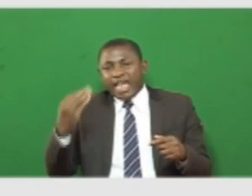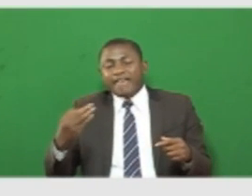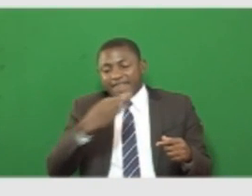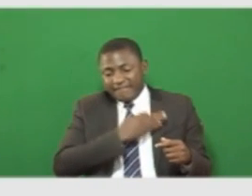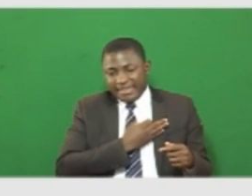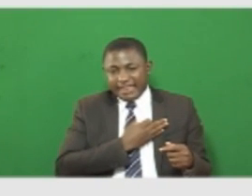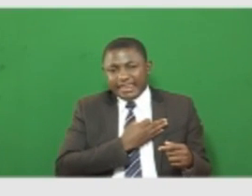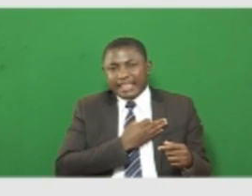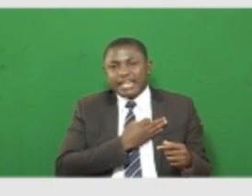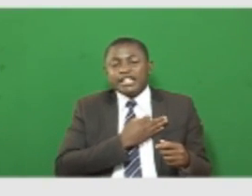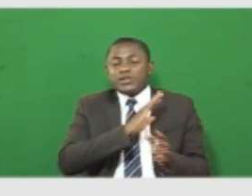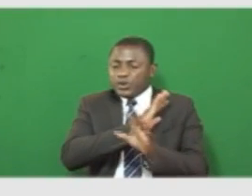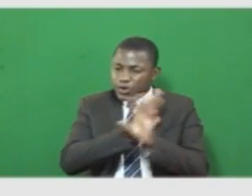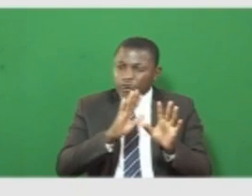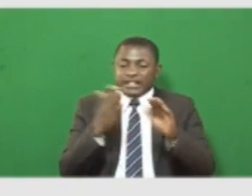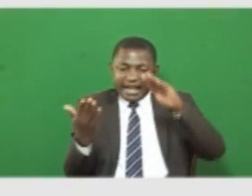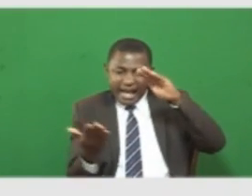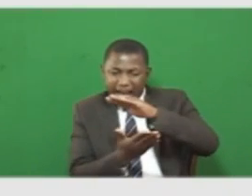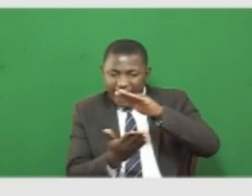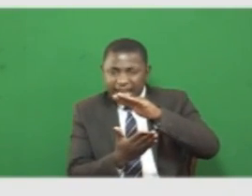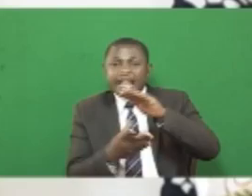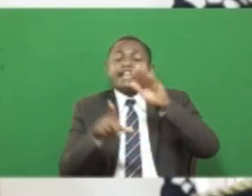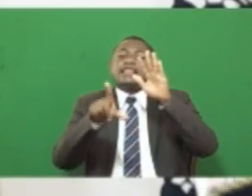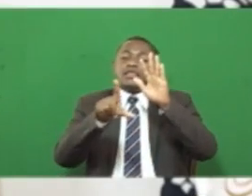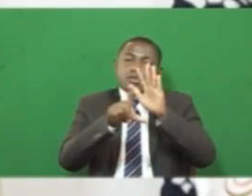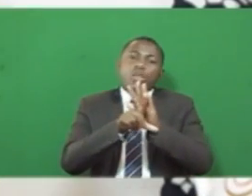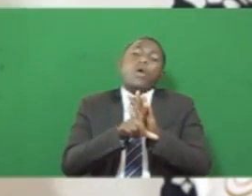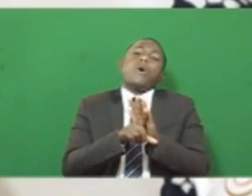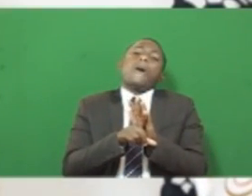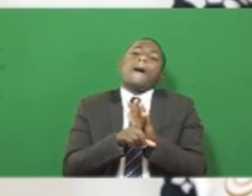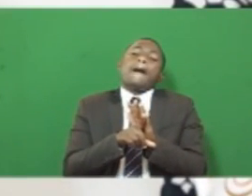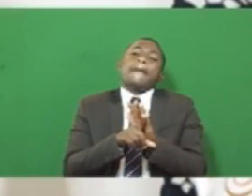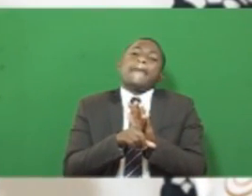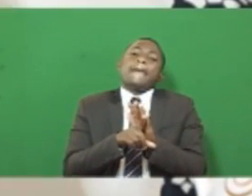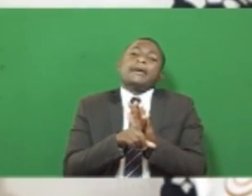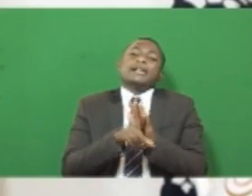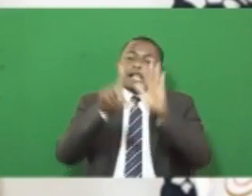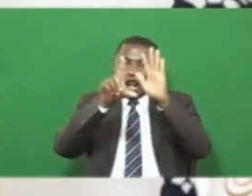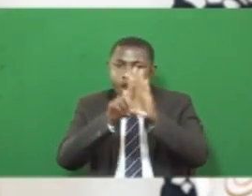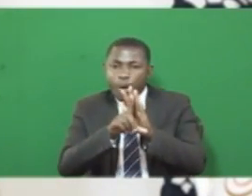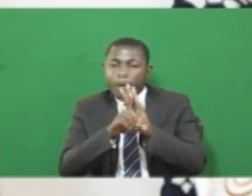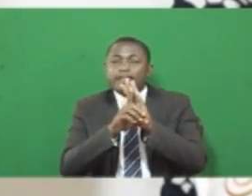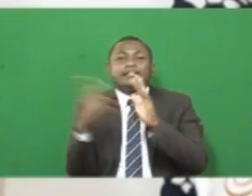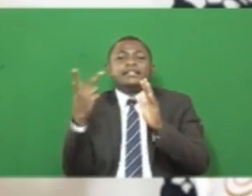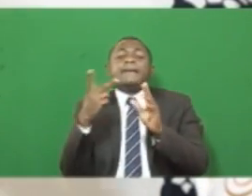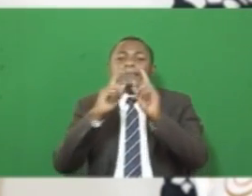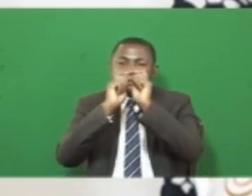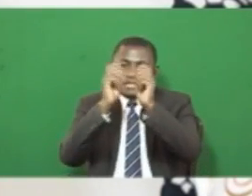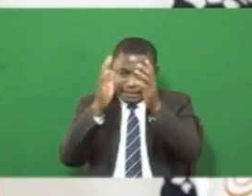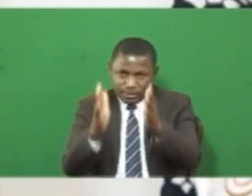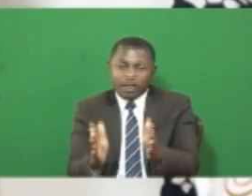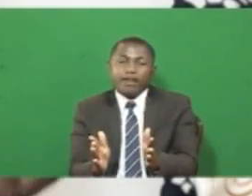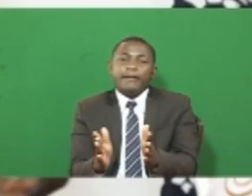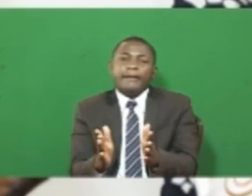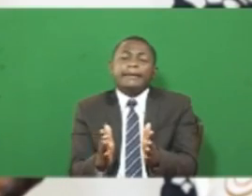pemurayiro. Hatichiri pasi pemuperekedzi. Right. Yeah. Murayiro waiva muperekedzi kuti svitsa pana